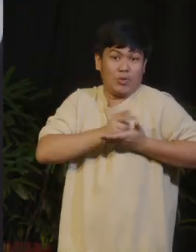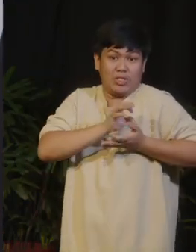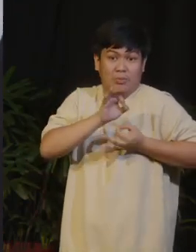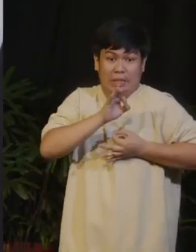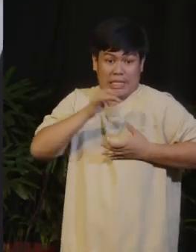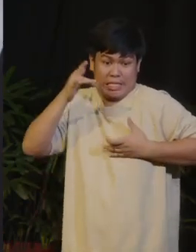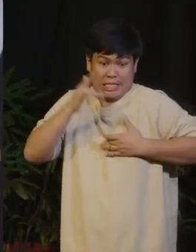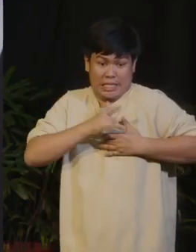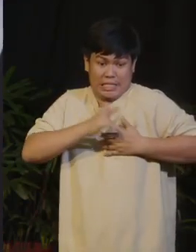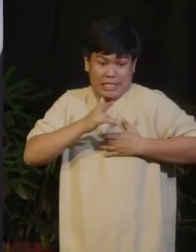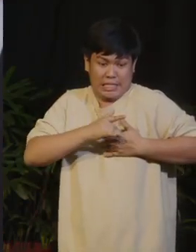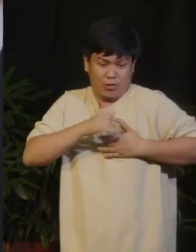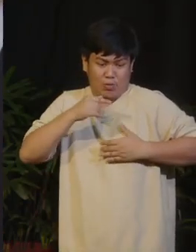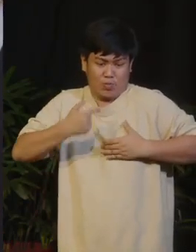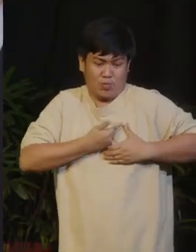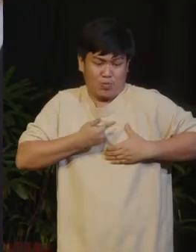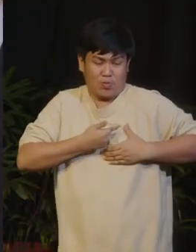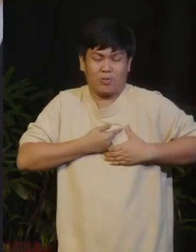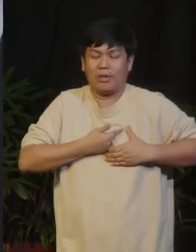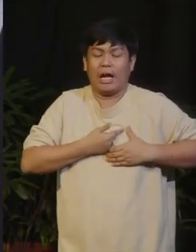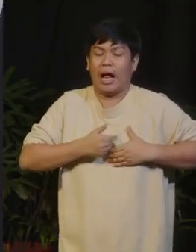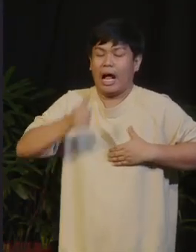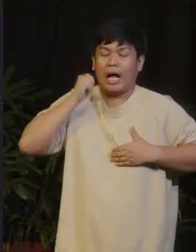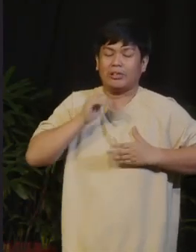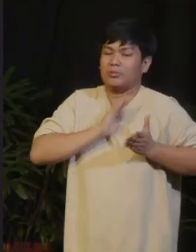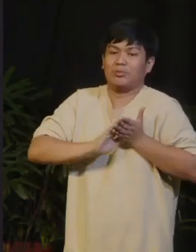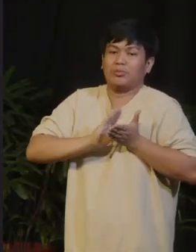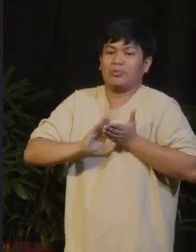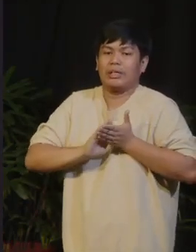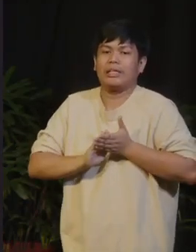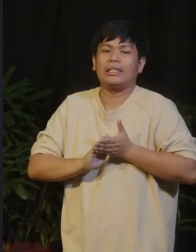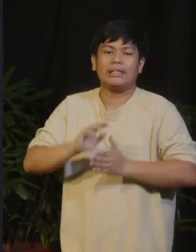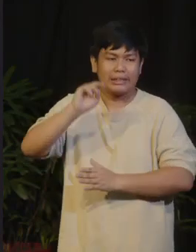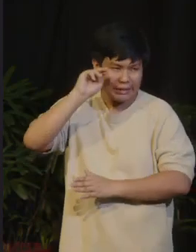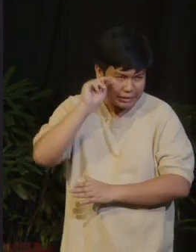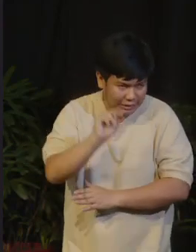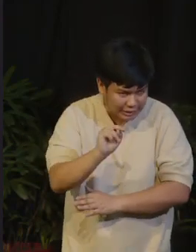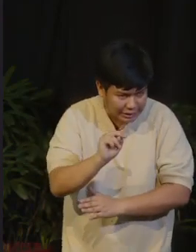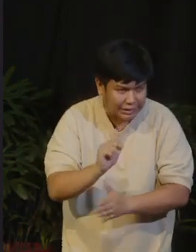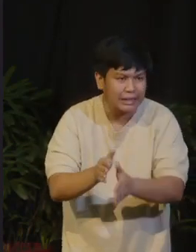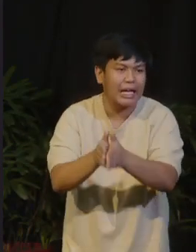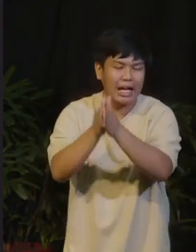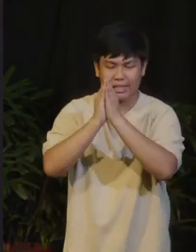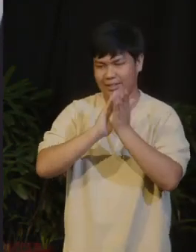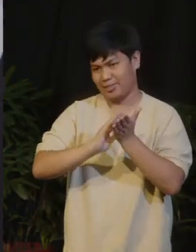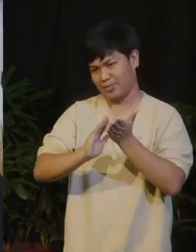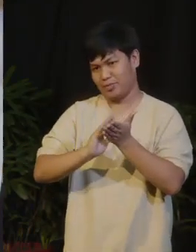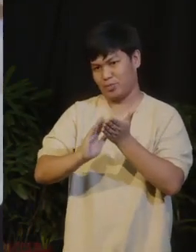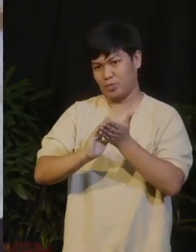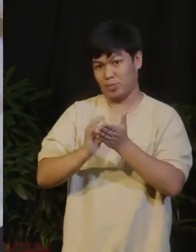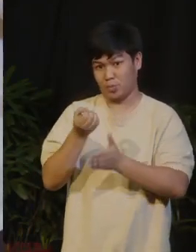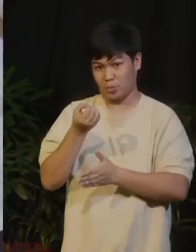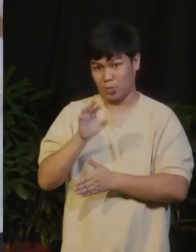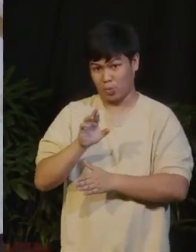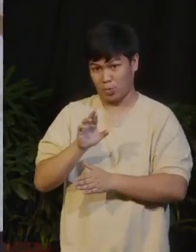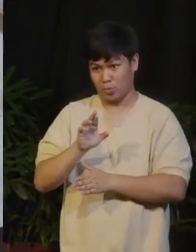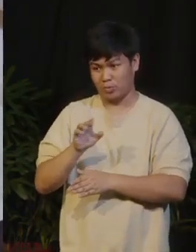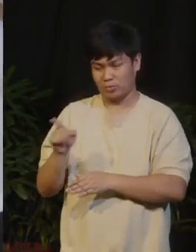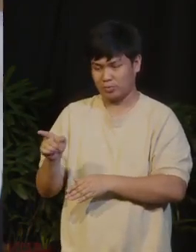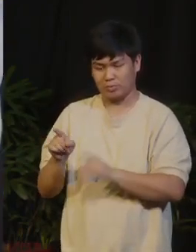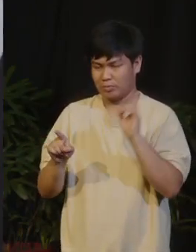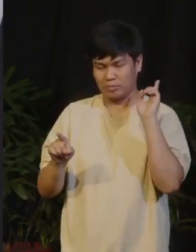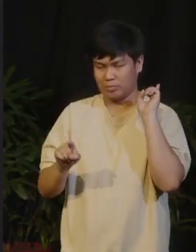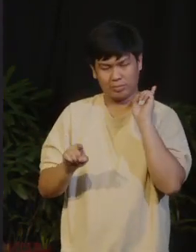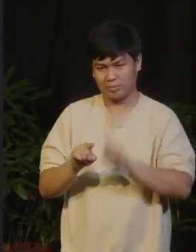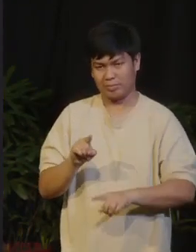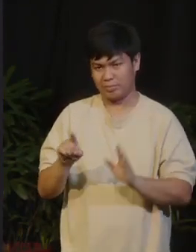ng guilt na nadadala nito sa Kanya. Bumalik po tayo sa Panginoon at hingin natin ang tawad sa oras na ito.